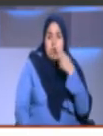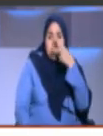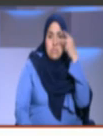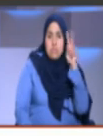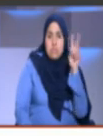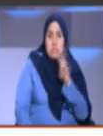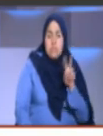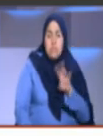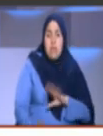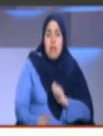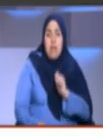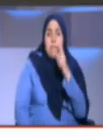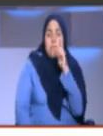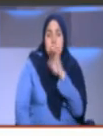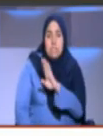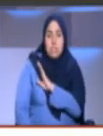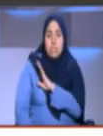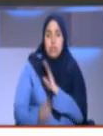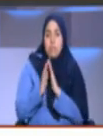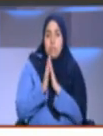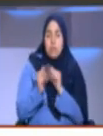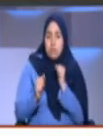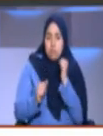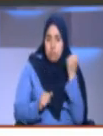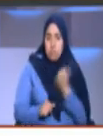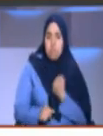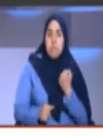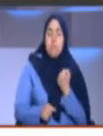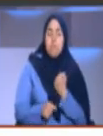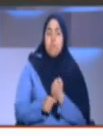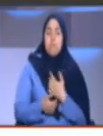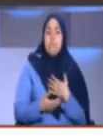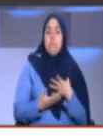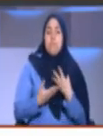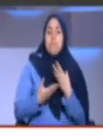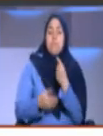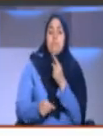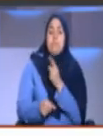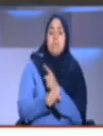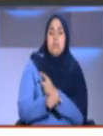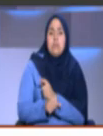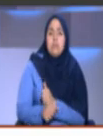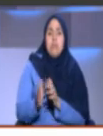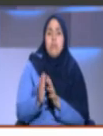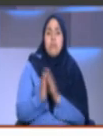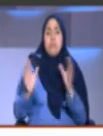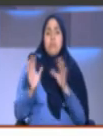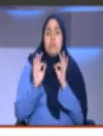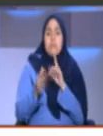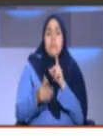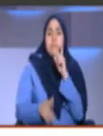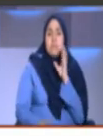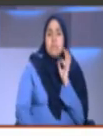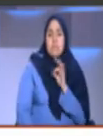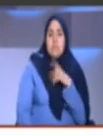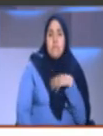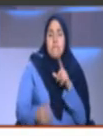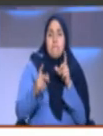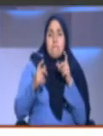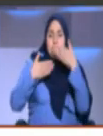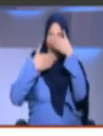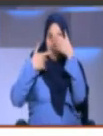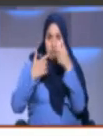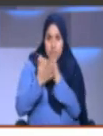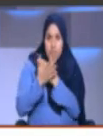المسلحة الباسلة تعطي درسا عظيما ليس فقط في دحر الإرهاب ولكن أيضا إقامة مشروعات